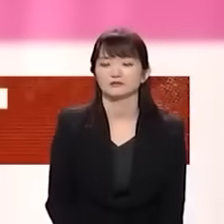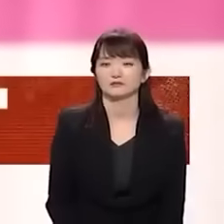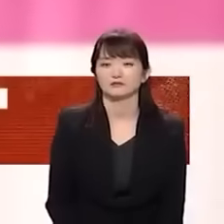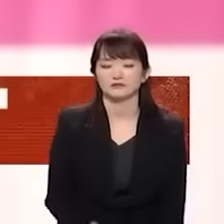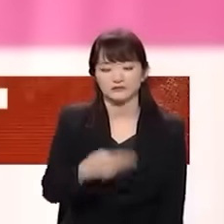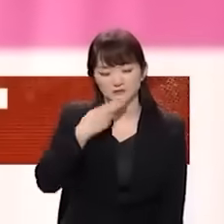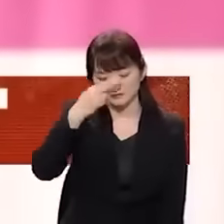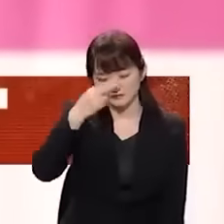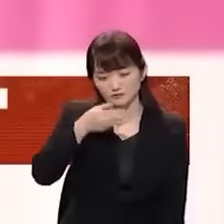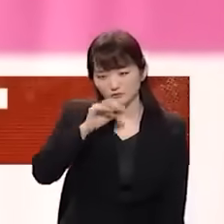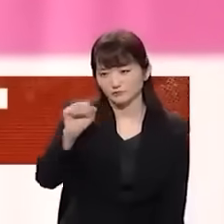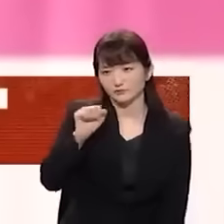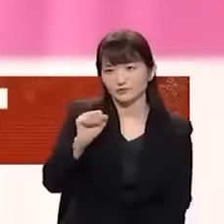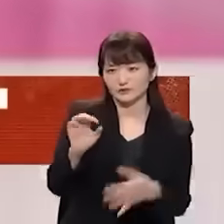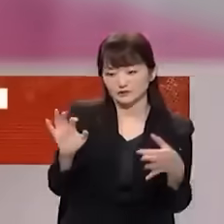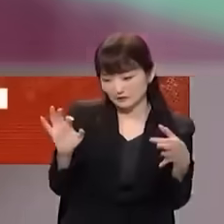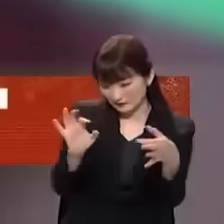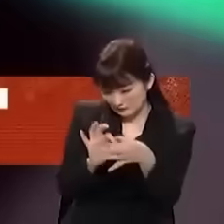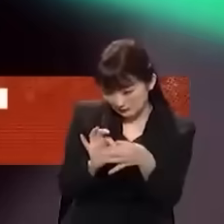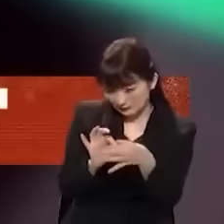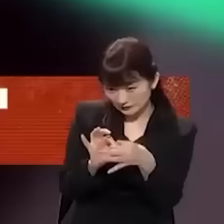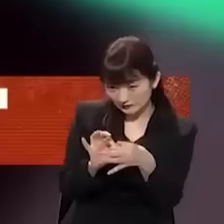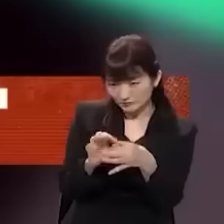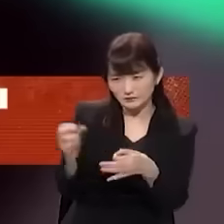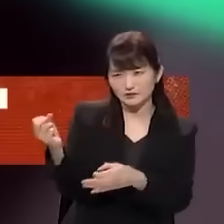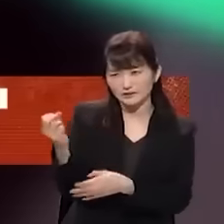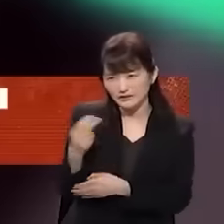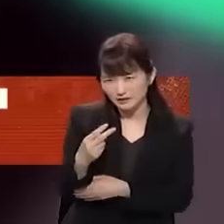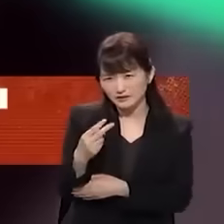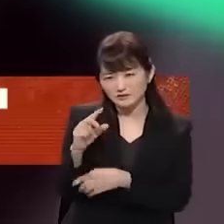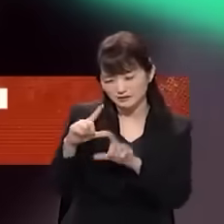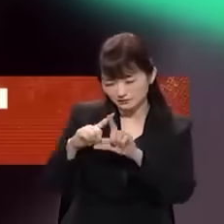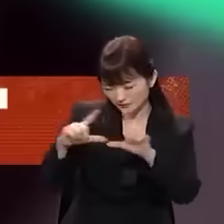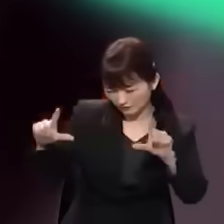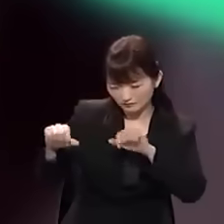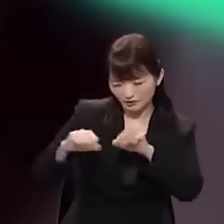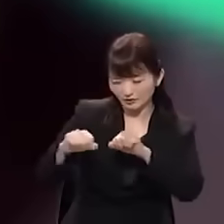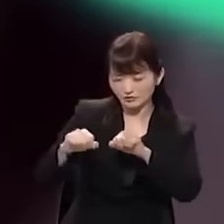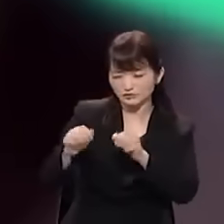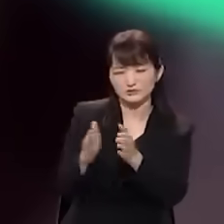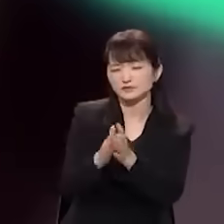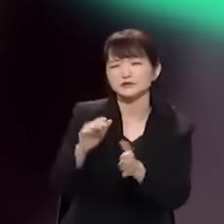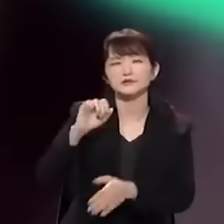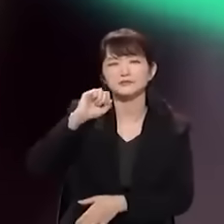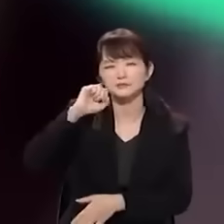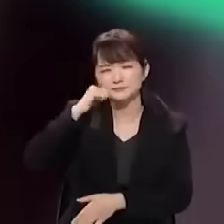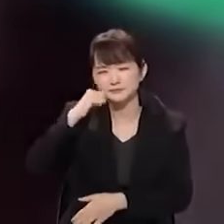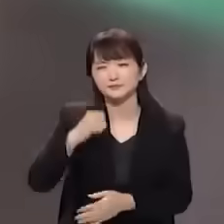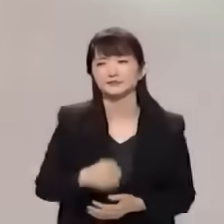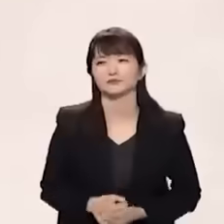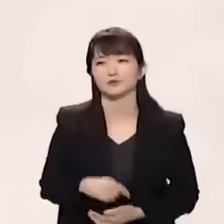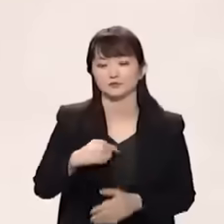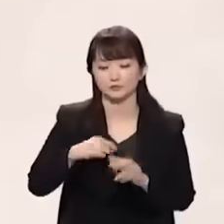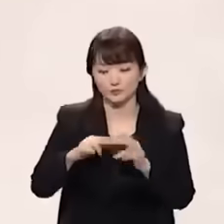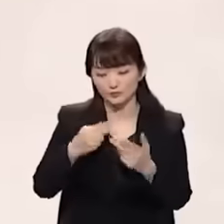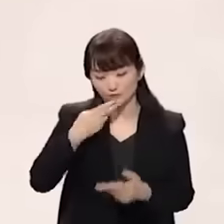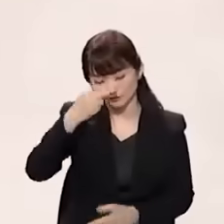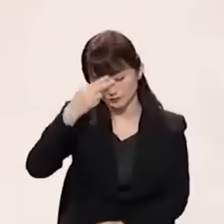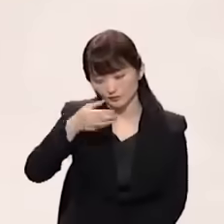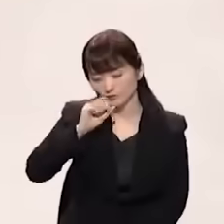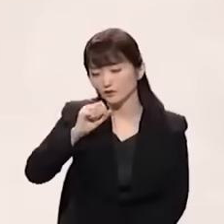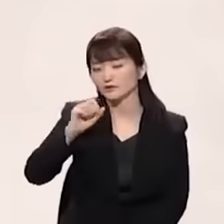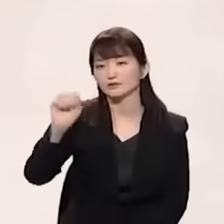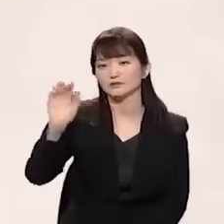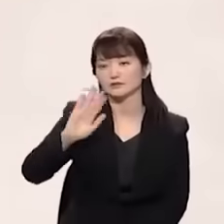운전하고 더 이상 엮이면 도저히 뭐 제기가 불가능한 상황이거든요 근데 이번에 이제 본인의 음주운전은 아니지만 김호중 씨의